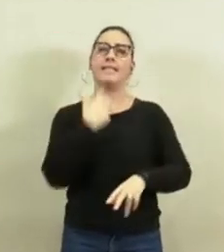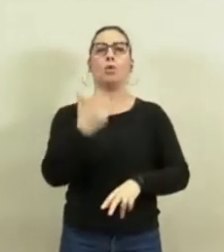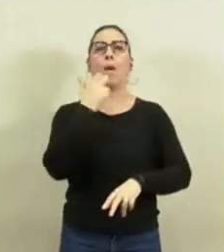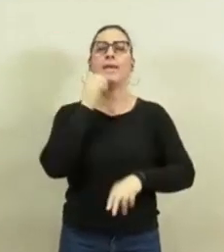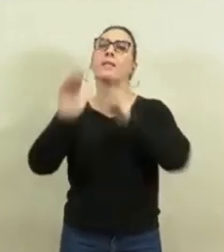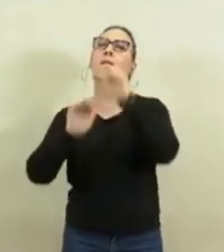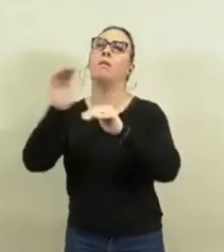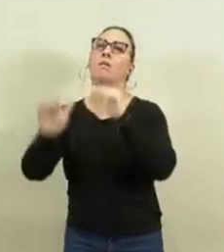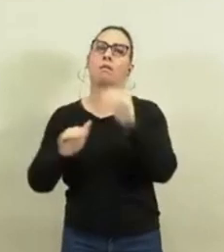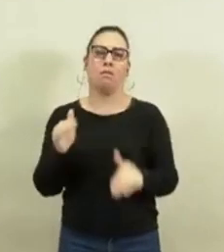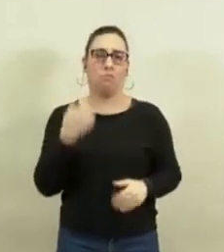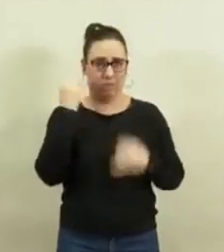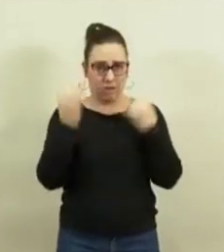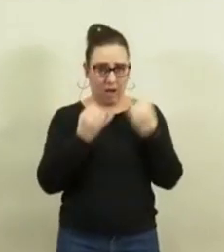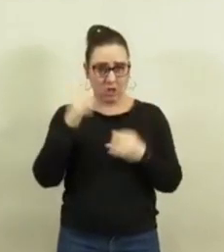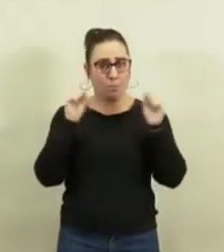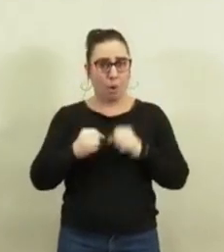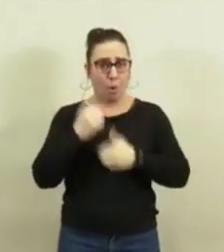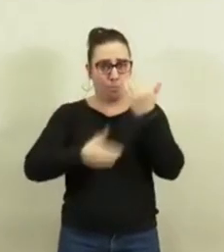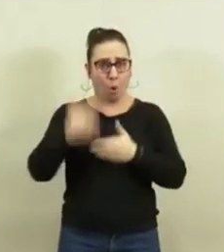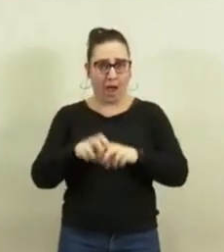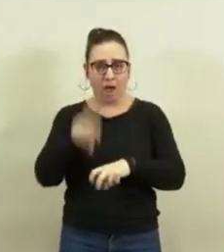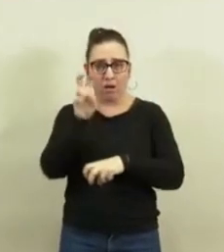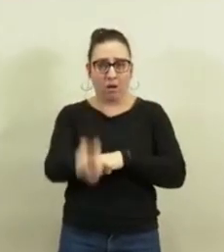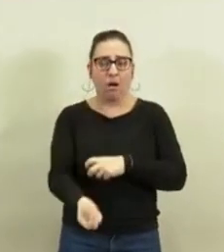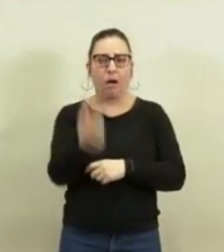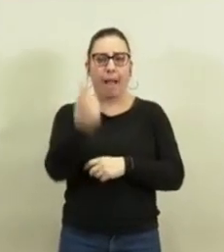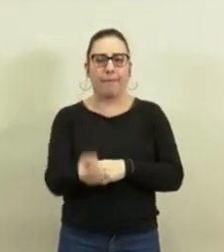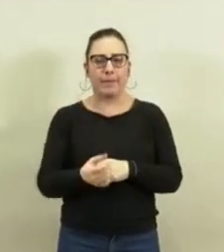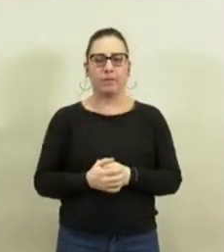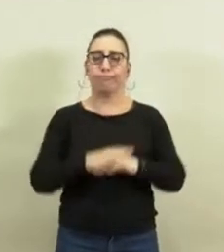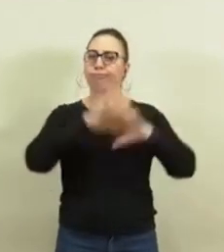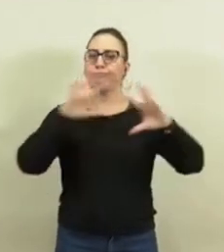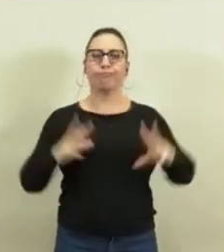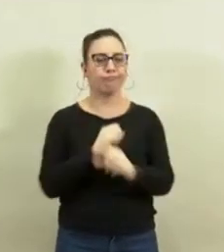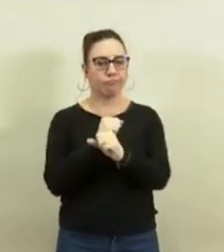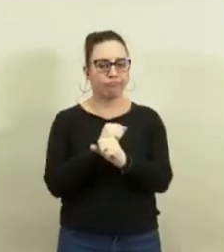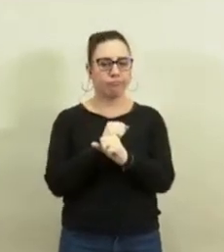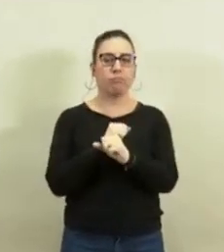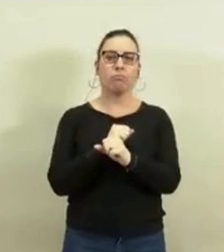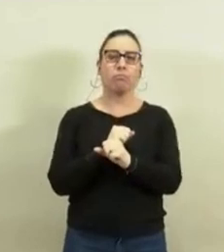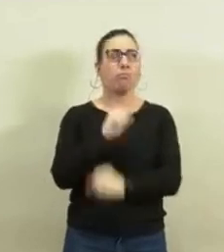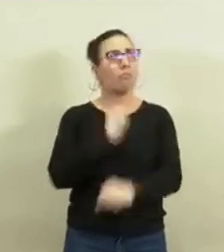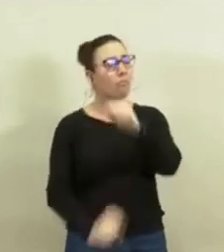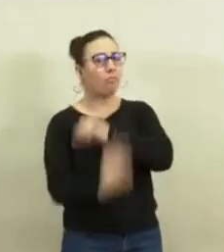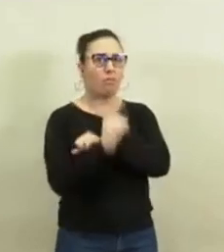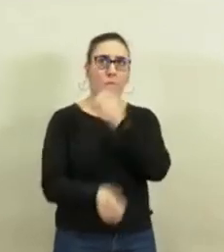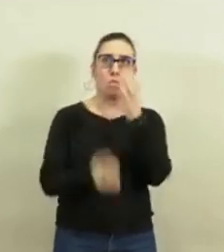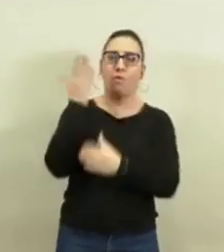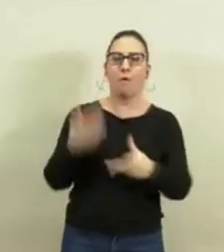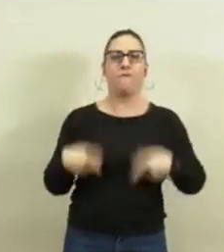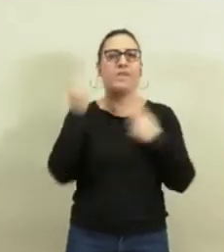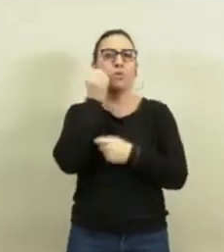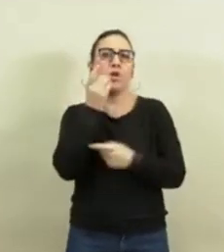feriez déjà de grands progrès très rapidement. Bref, rien qui ne révolutionnera le quotidien des Grenoblois dans